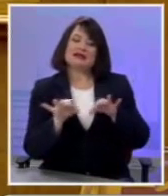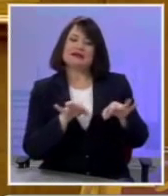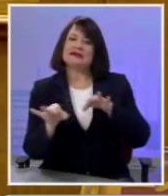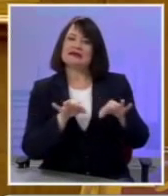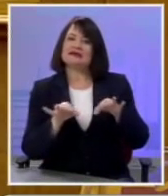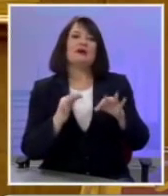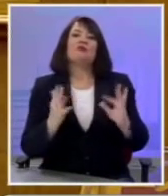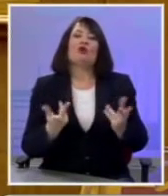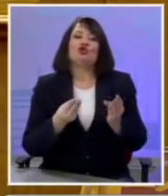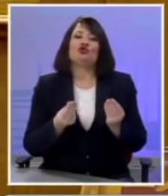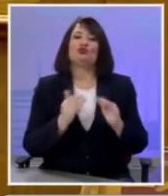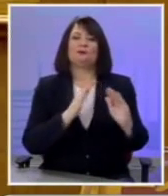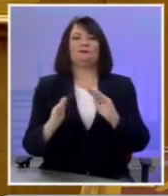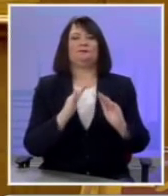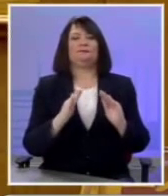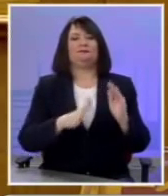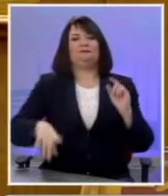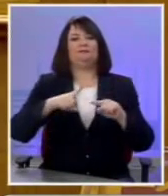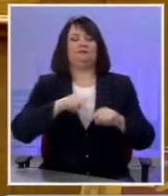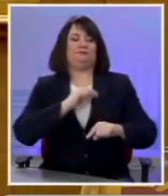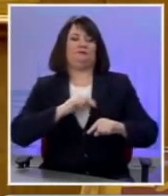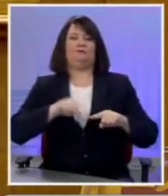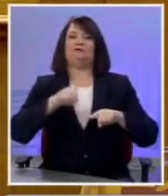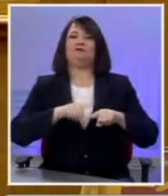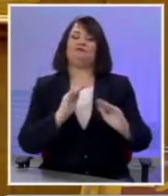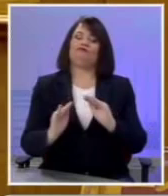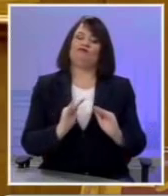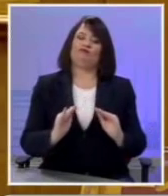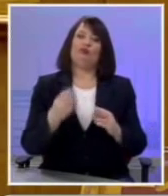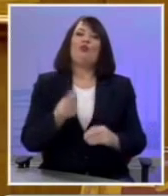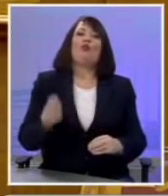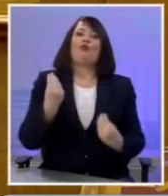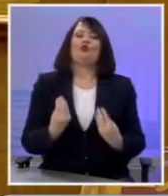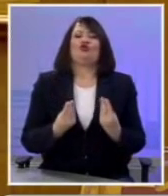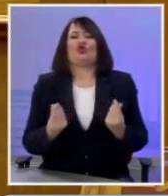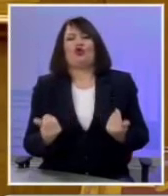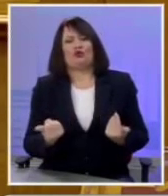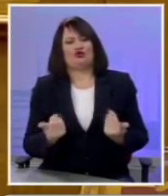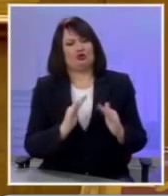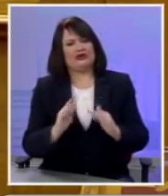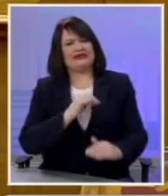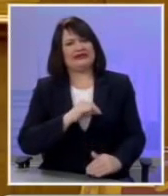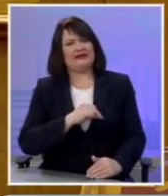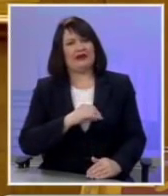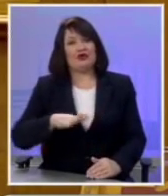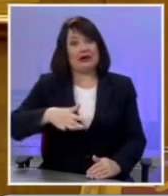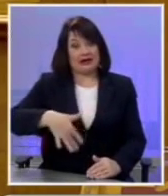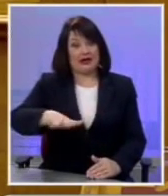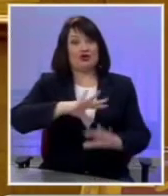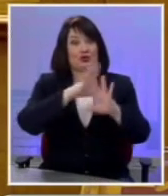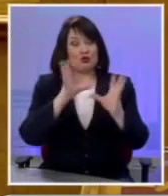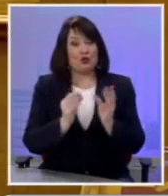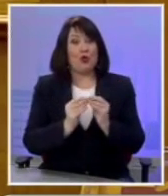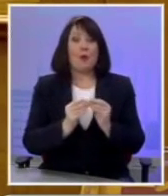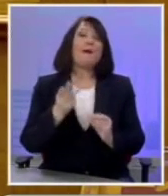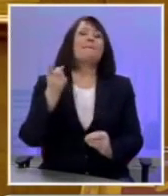να διασφαλίζονται πλήρως τα συμφέροντα ελληνικού δημοσίου με τον καλύτερο δυνατό τρόπο και μπορεί να οδηγήσει ακόμα και σε ολική ανάκτηση του ποσού